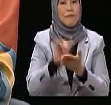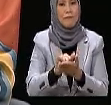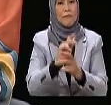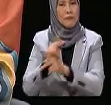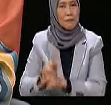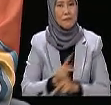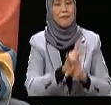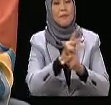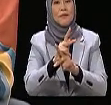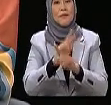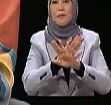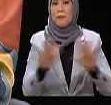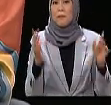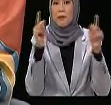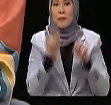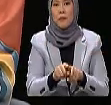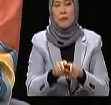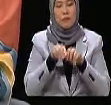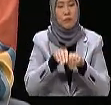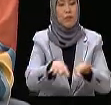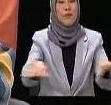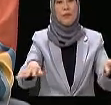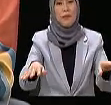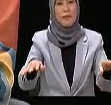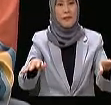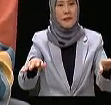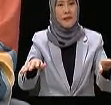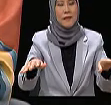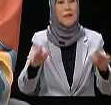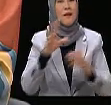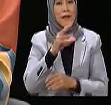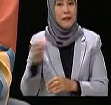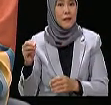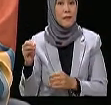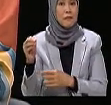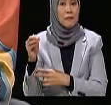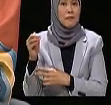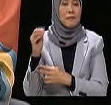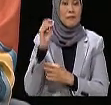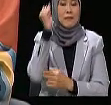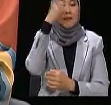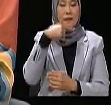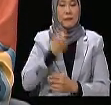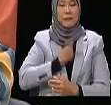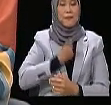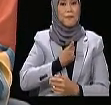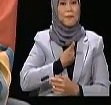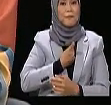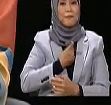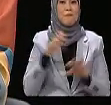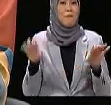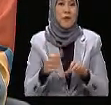benda itu berlaku polemik dalam masyarakat berlaku lantaran daripada sikap kita sih yang